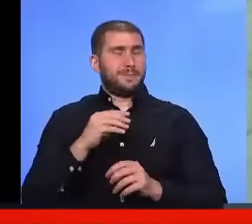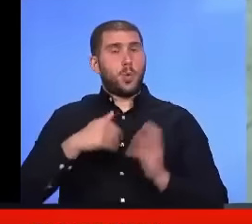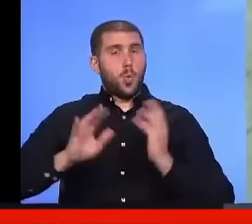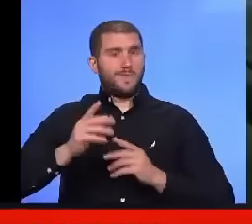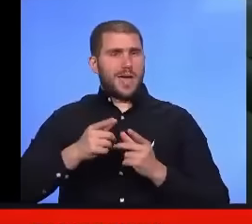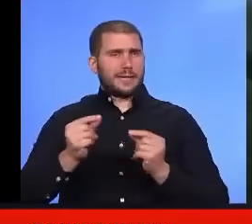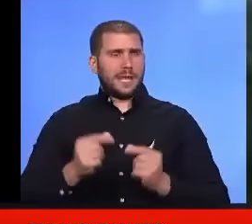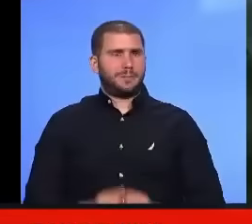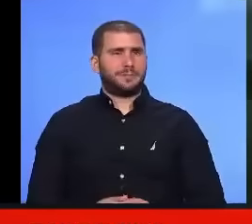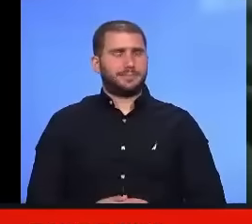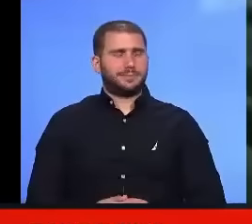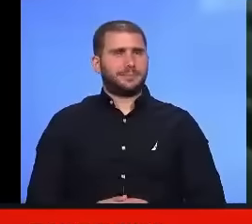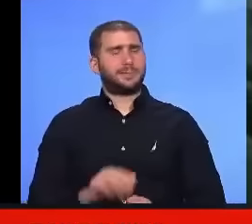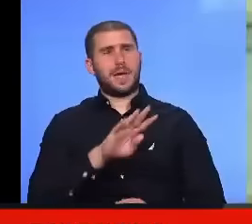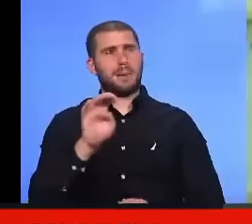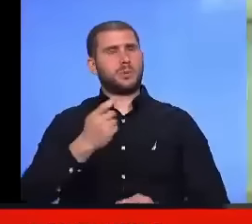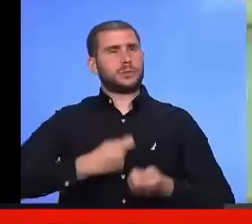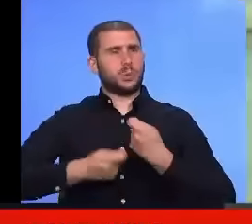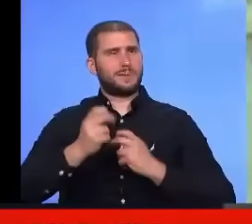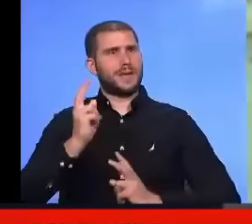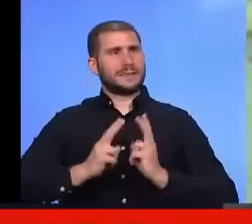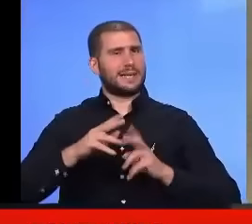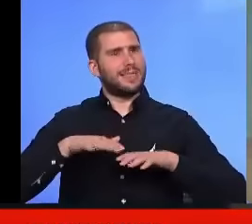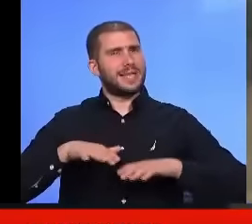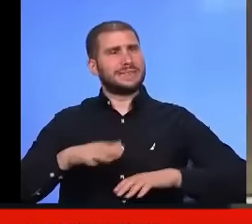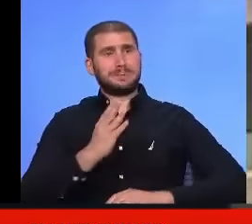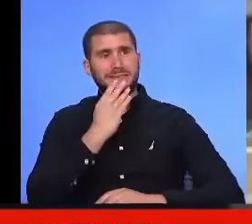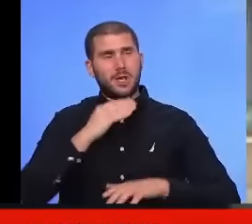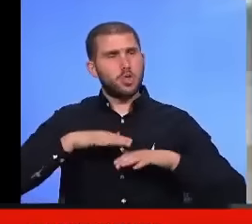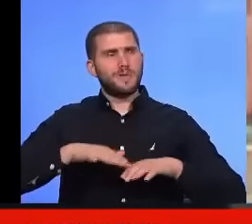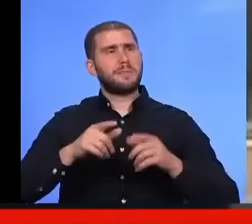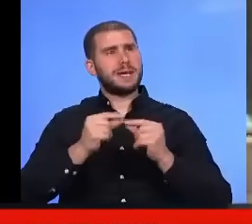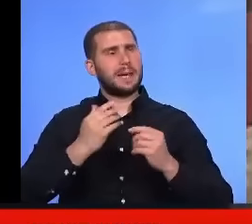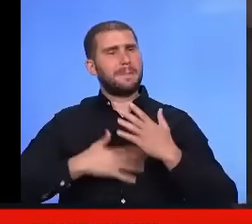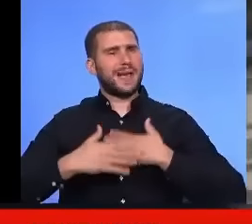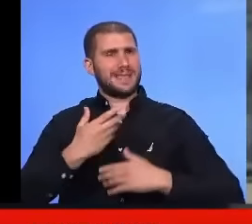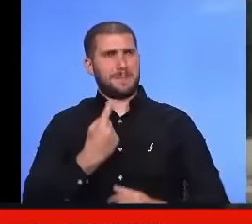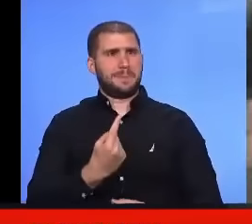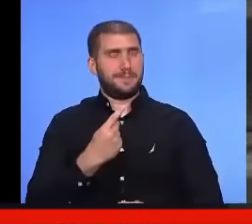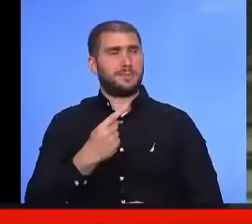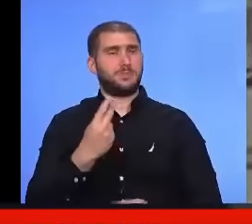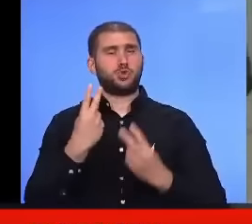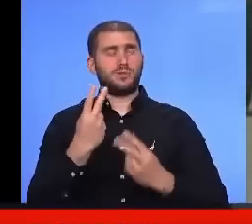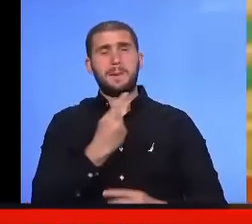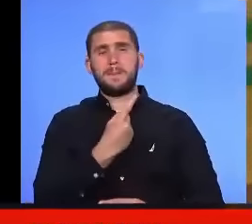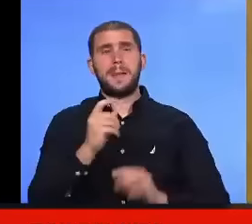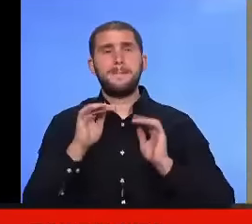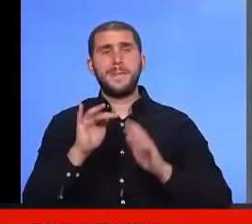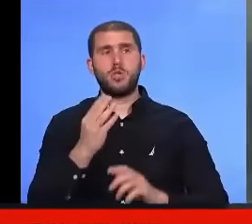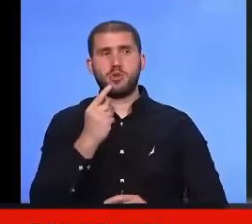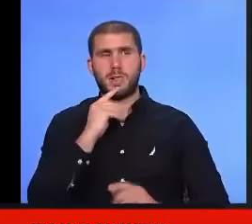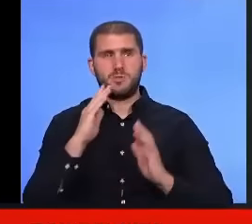עזתים. 400 סוחרים ויצרני טקסטיל מישראל תופרים בעזה ביגוד בהיקף של 100 מיליון שקלים